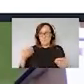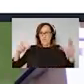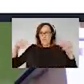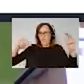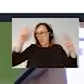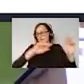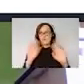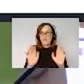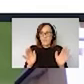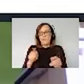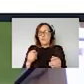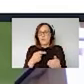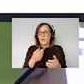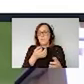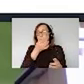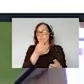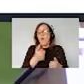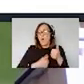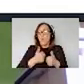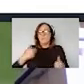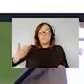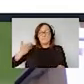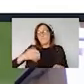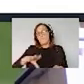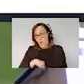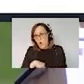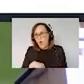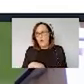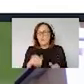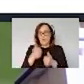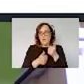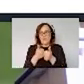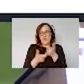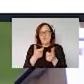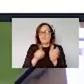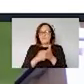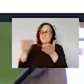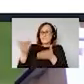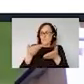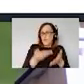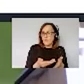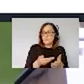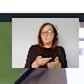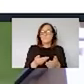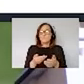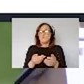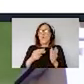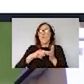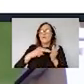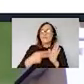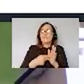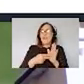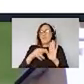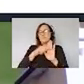zbyt dużych okrzyków. Ktoś pytał o konkursy recytatorskie. Również możemy organizować konkursy recytatorskie zapraszając, ustalając listę i tylko prosząc